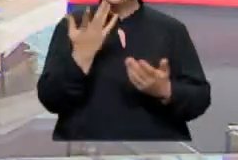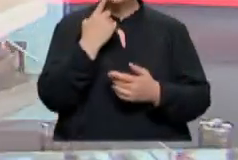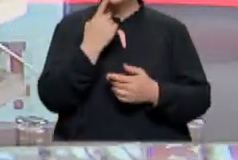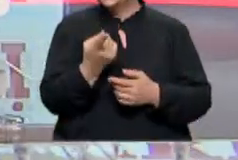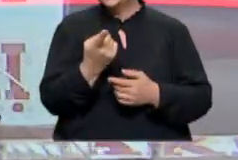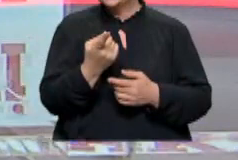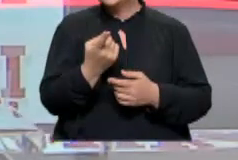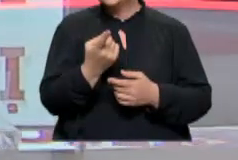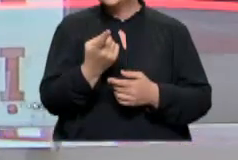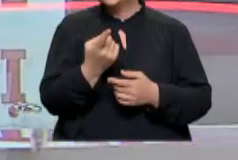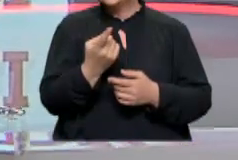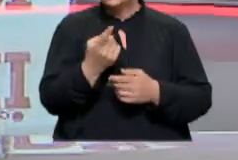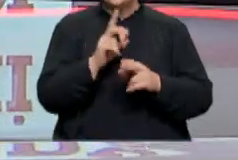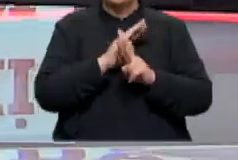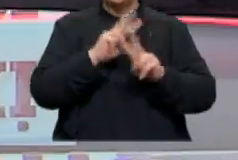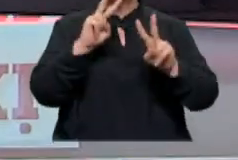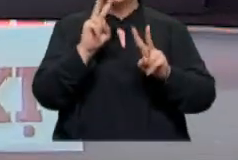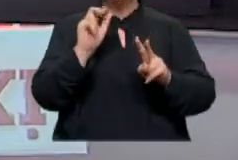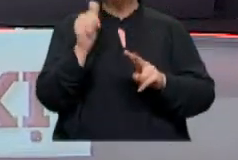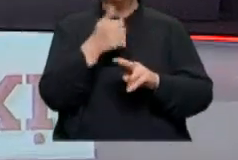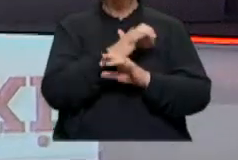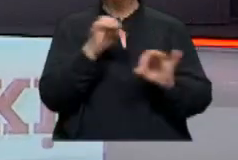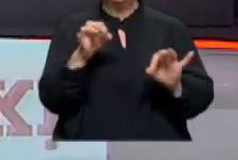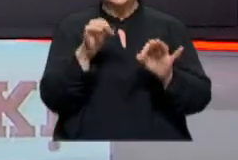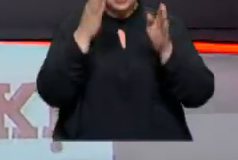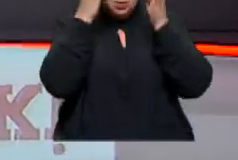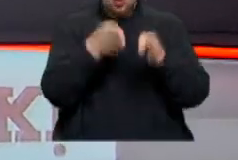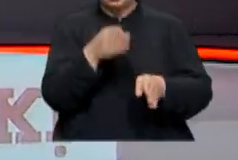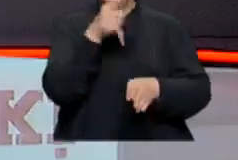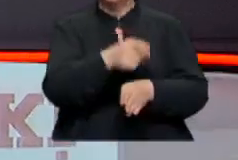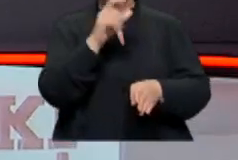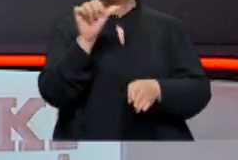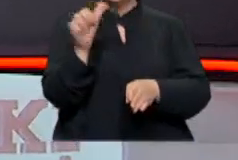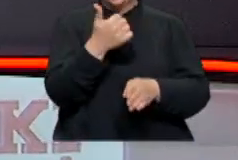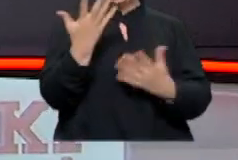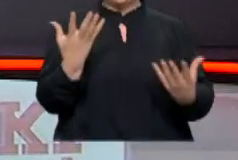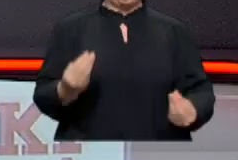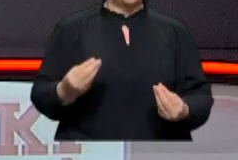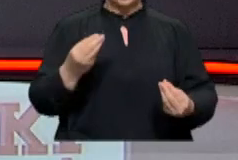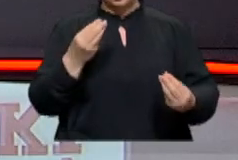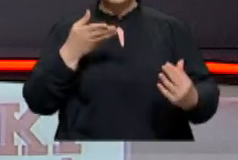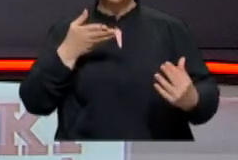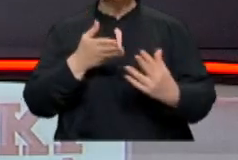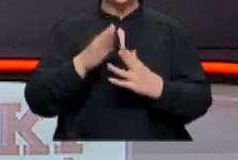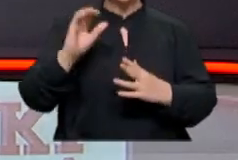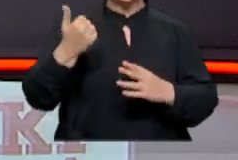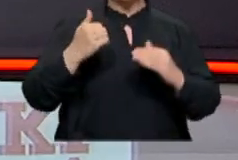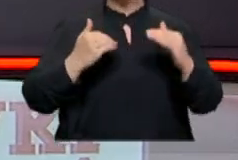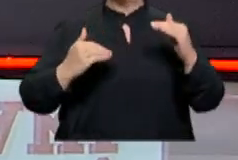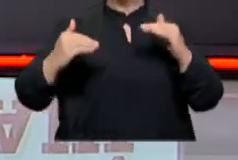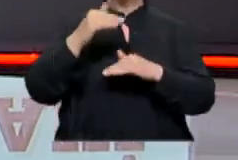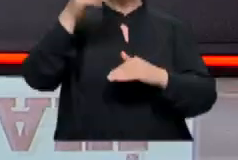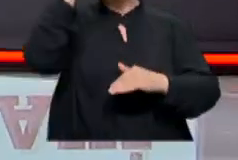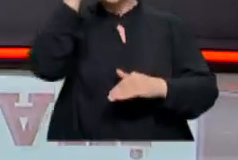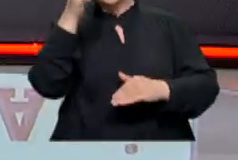dedik? Model değersizleştirmek üzere. Çünkü değerli, bugüne kadar eriştiği değer üzerinden bu